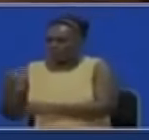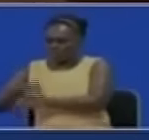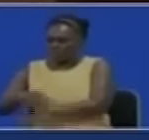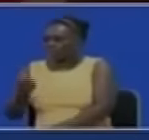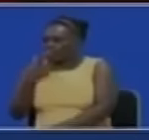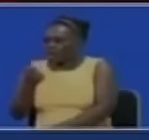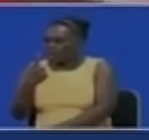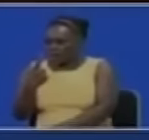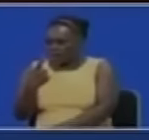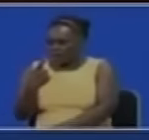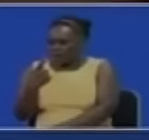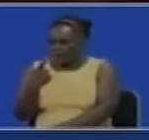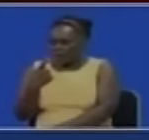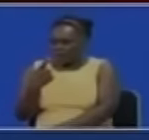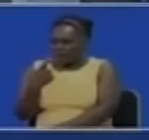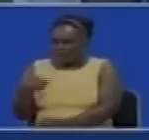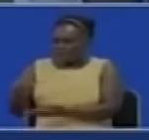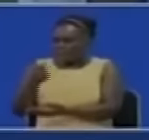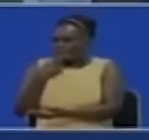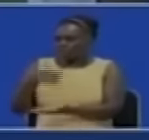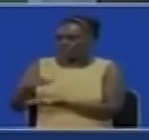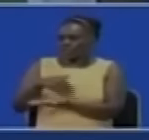katika hospitali ya Elbagon Maternity and Medical Center.